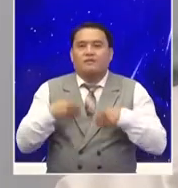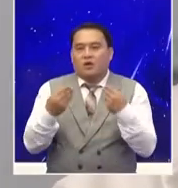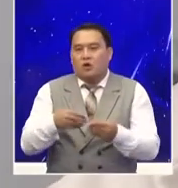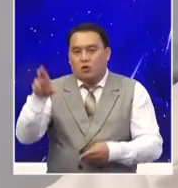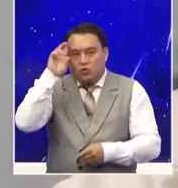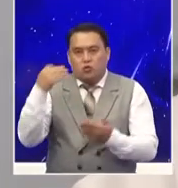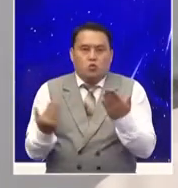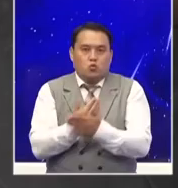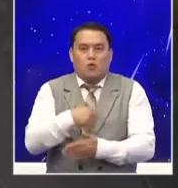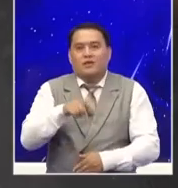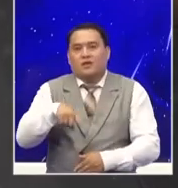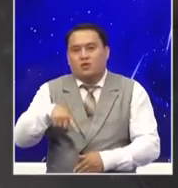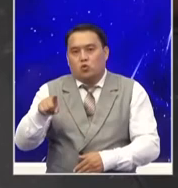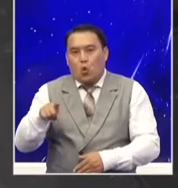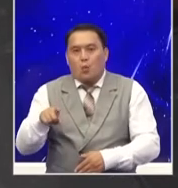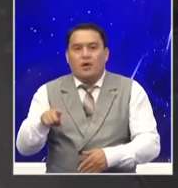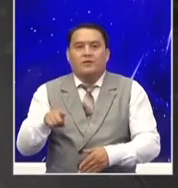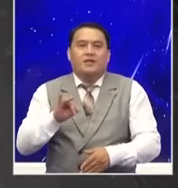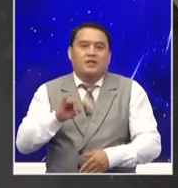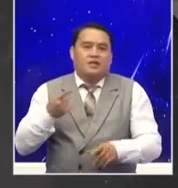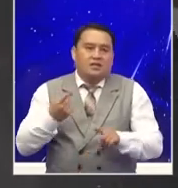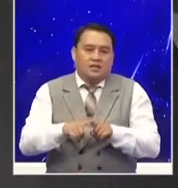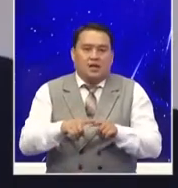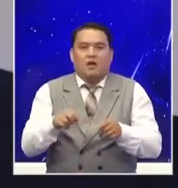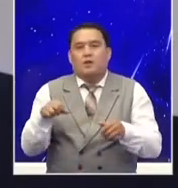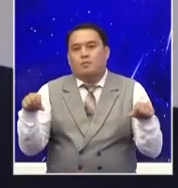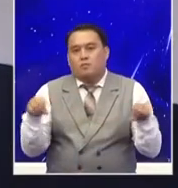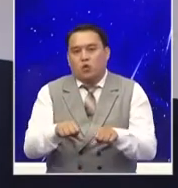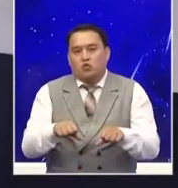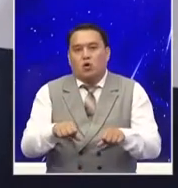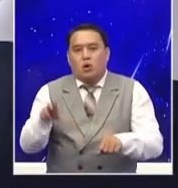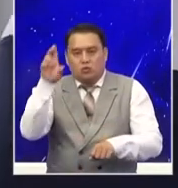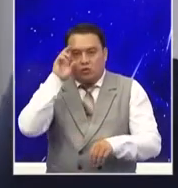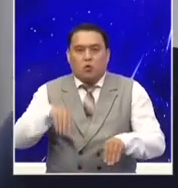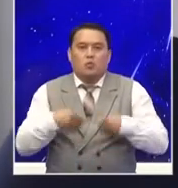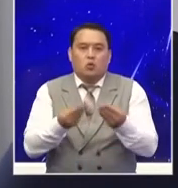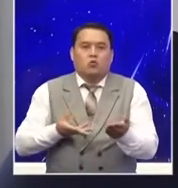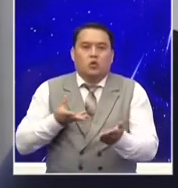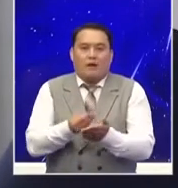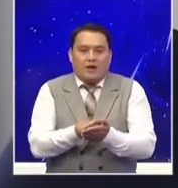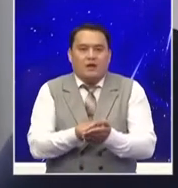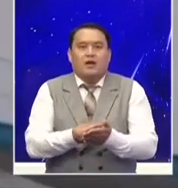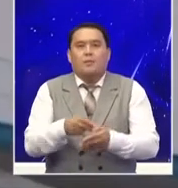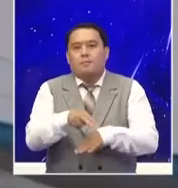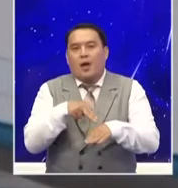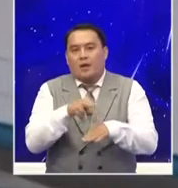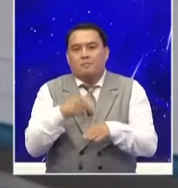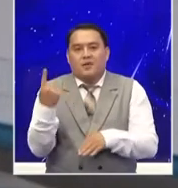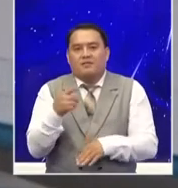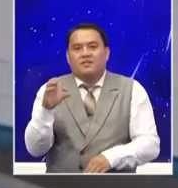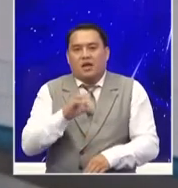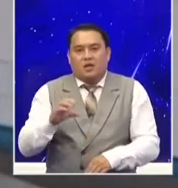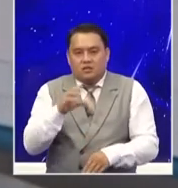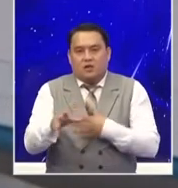выдача новых государственных регистрационных номерных знаков, техпаспорта и госпошлина. Как сообщили стражи порядка, с 1 сентября